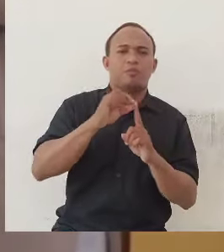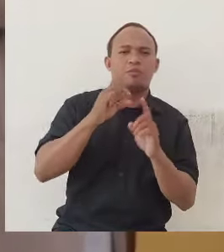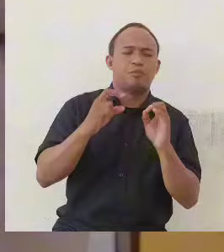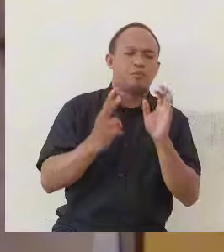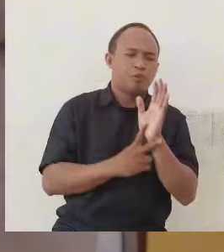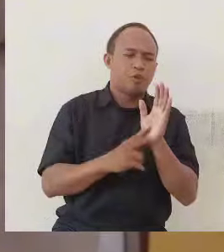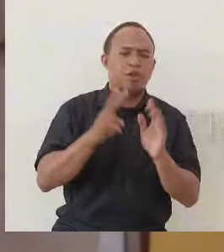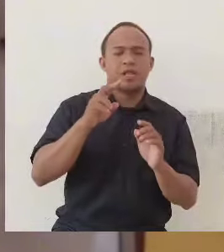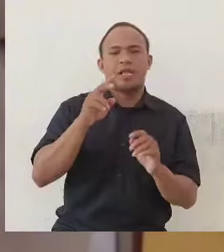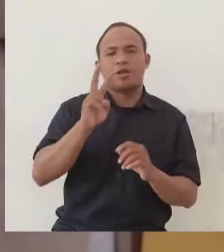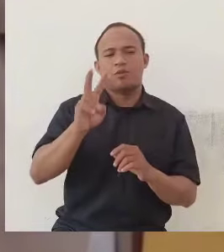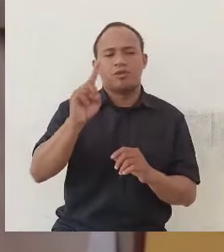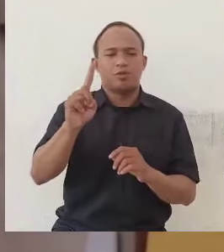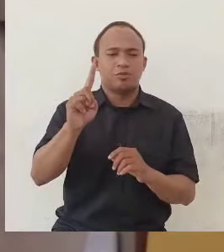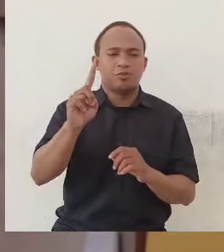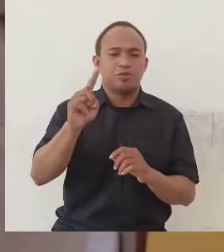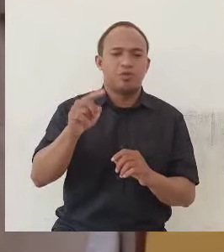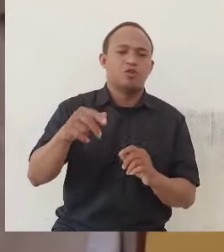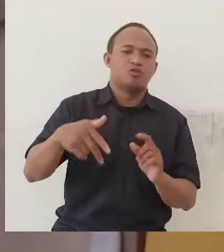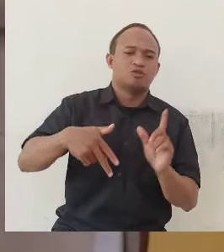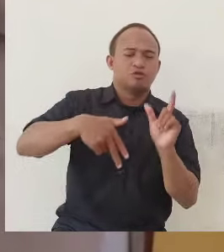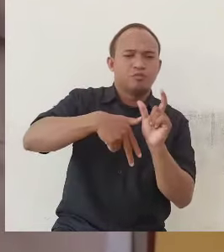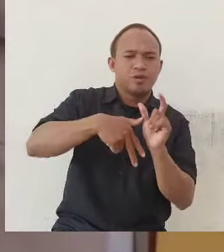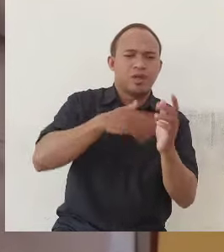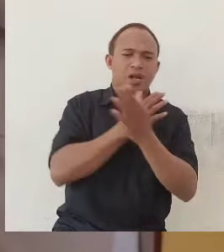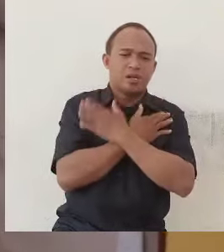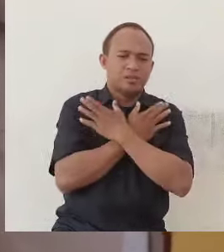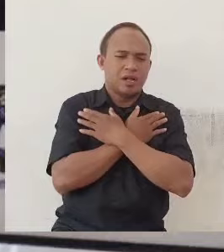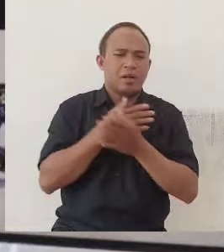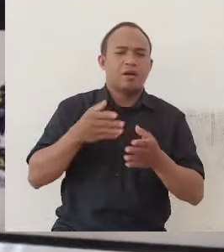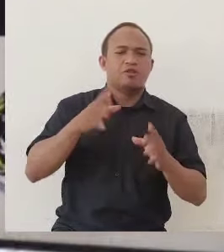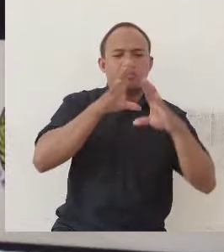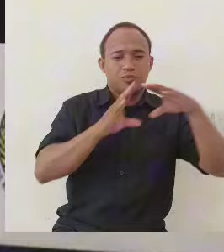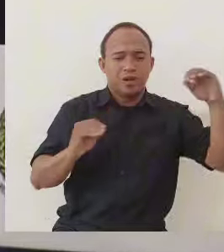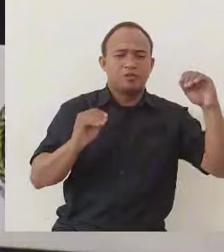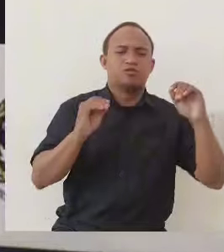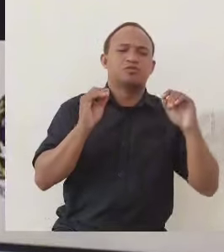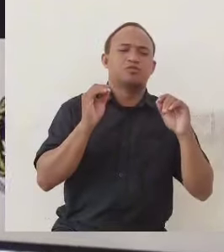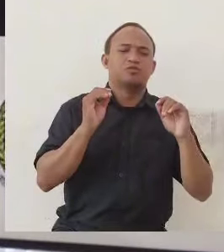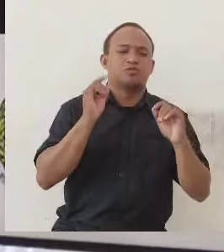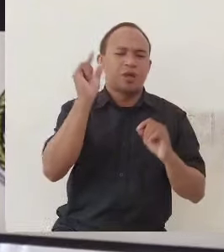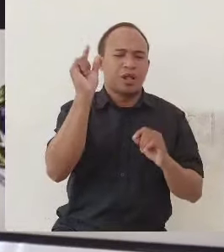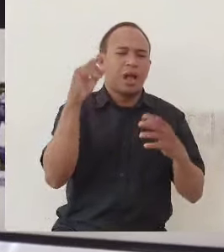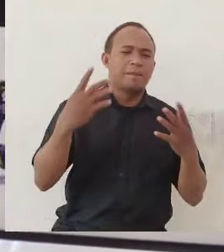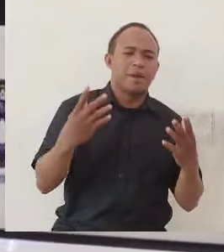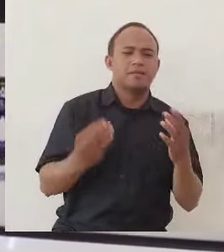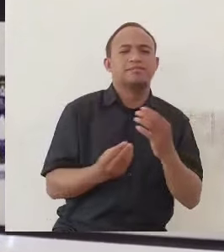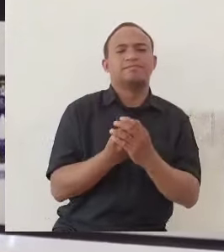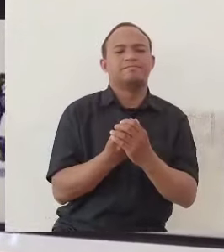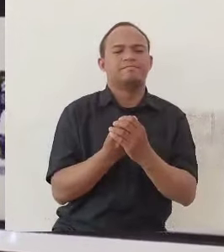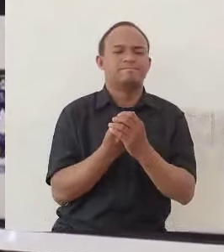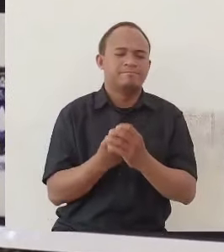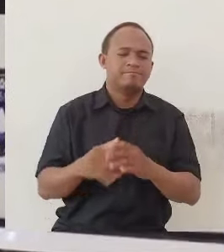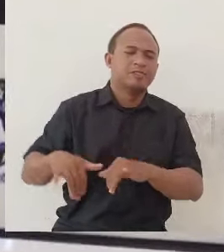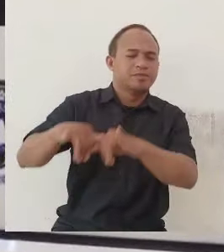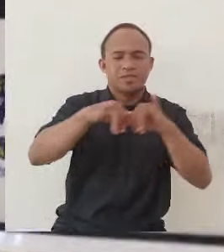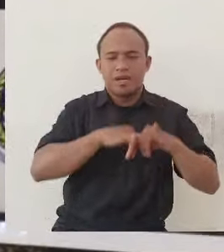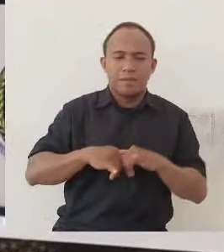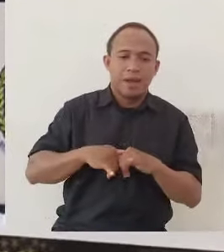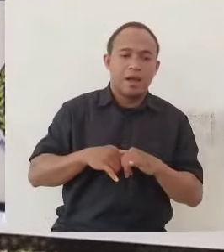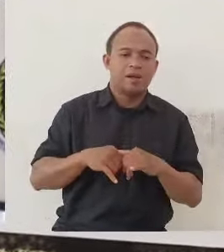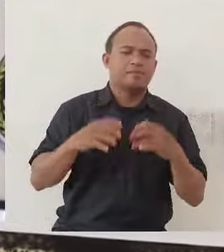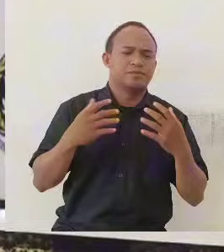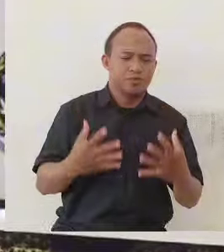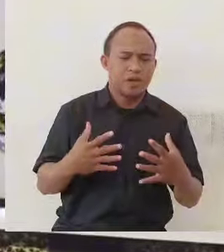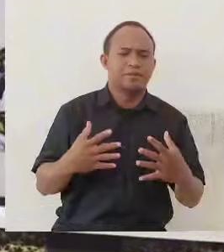PON ke-21 di Aceh dan Sumatera Utara. Malam pelepasan kontingen Gorontalo yang bertema Merajut Kebersamaan